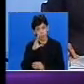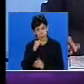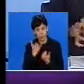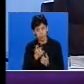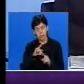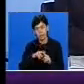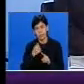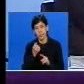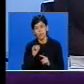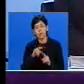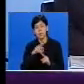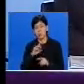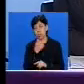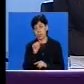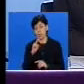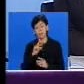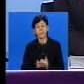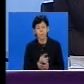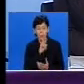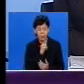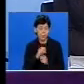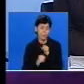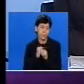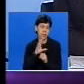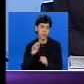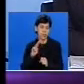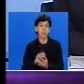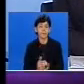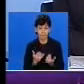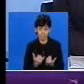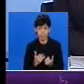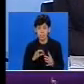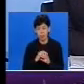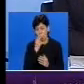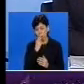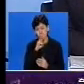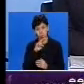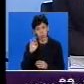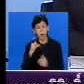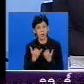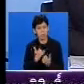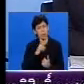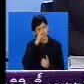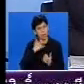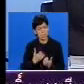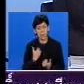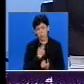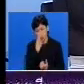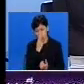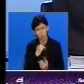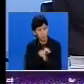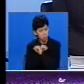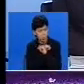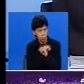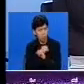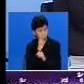นะคะวันนี้วันอาทิตย์ที่12กรกฎาคม2552ค่ะสถานการณ์ไข้หวัดใหญ่สายพันธุ์ใหม่ในประเทศยังต้องเฝ้าติดตามแล้วก็เฝ้า